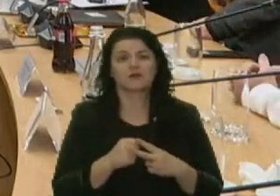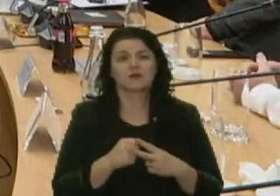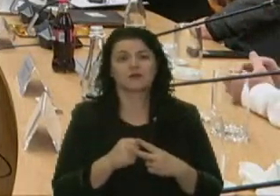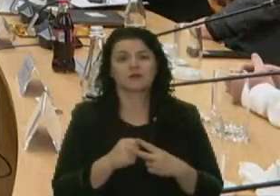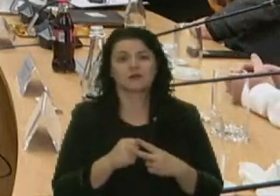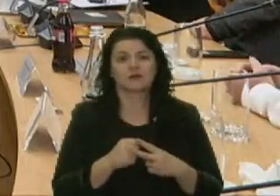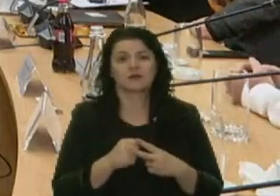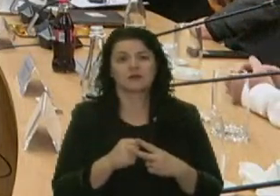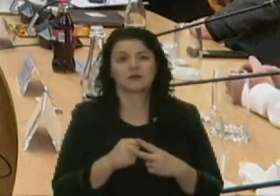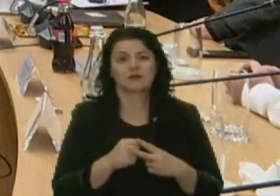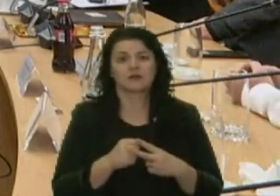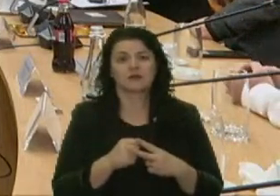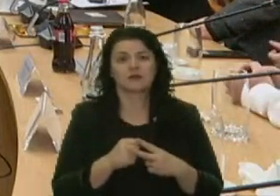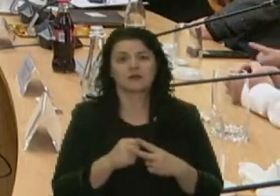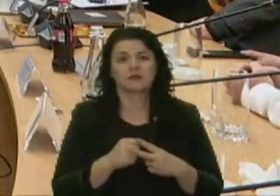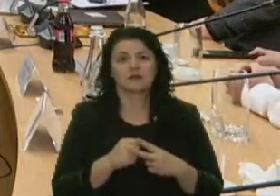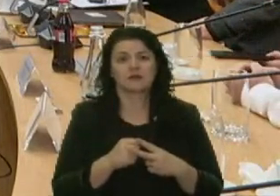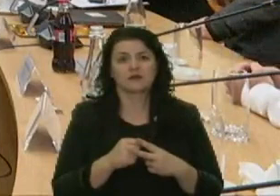primar